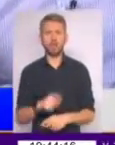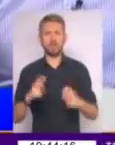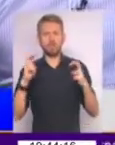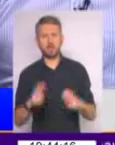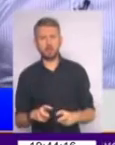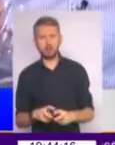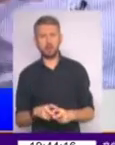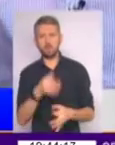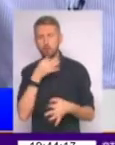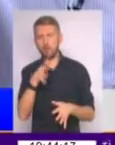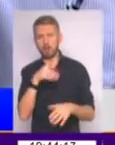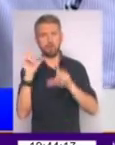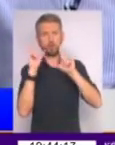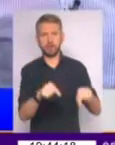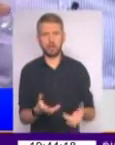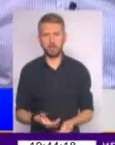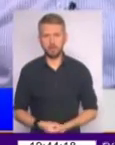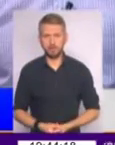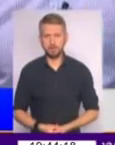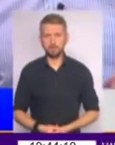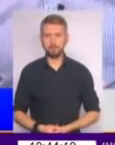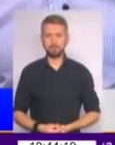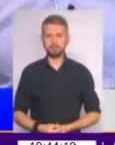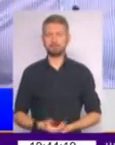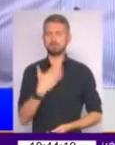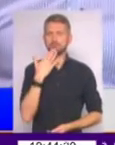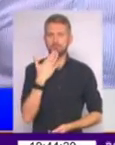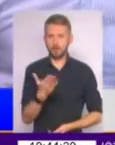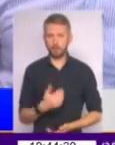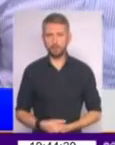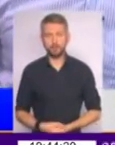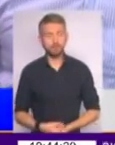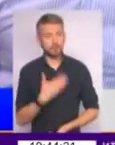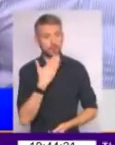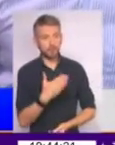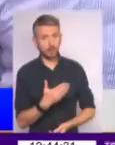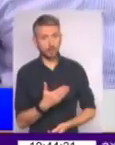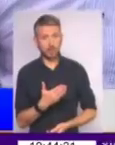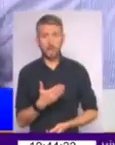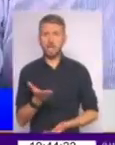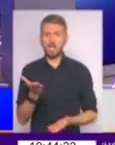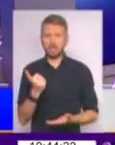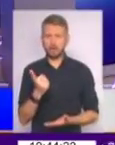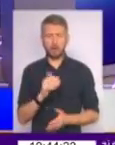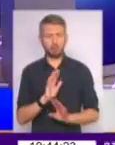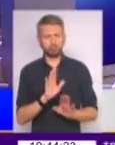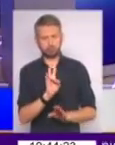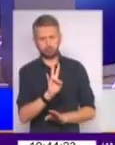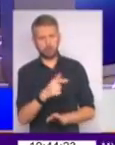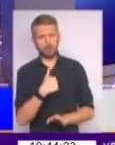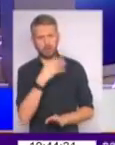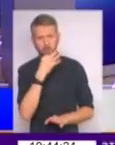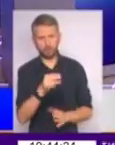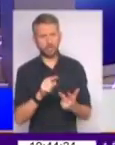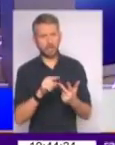время поїхали. Вам... Дякую. Дякую. Значить, я хочу доказати... Ні, я хвильку ще тут домов. І третій